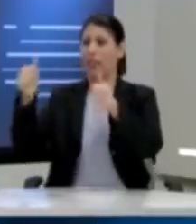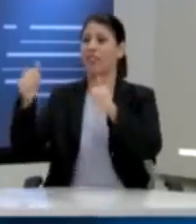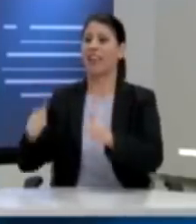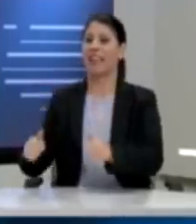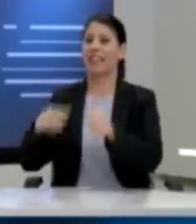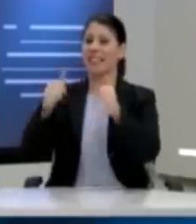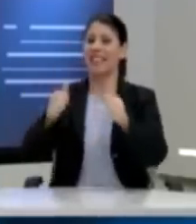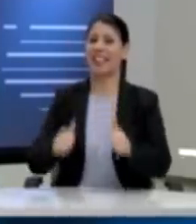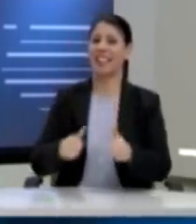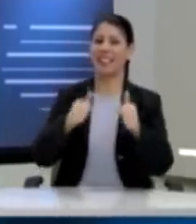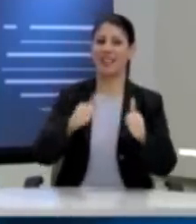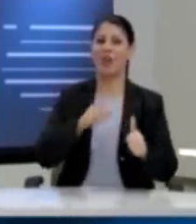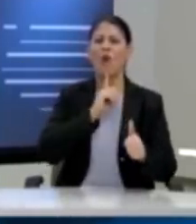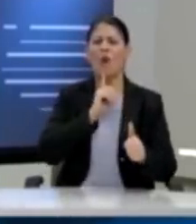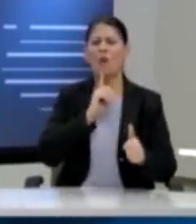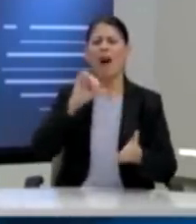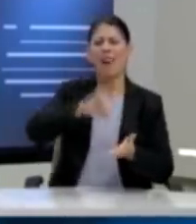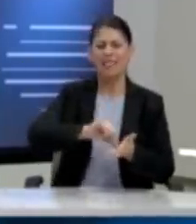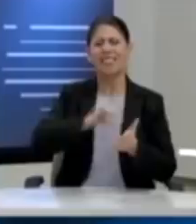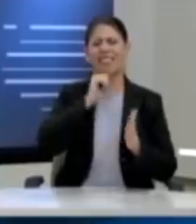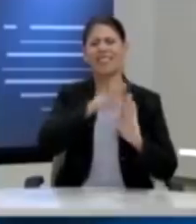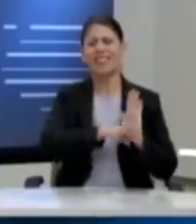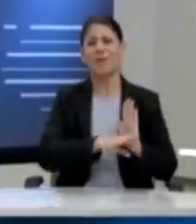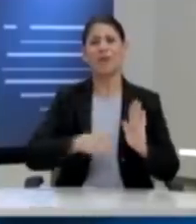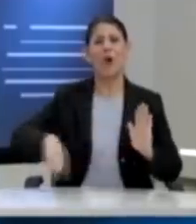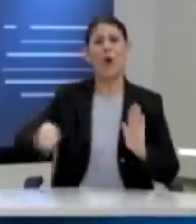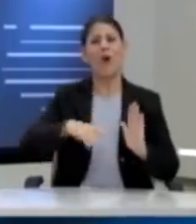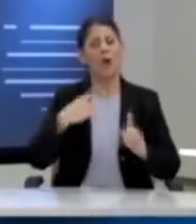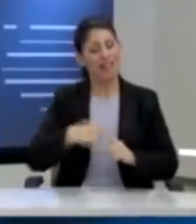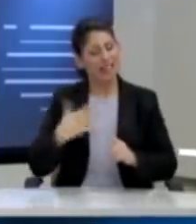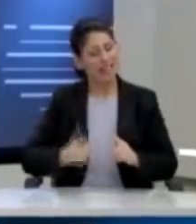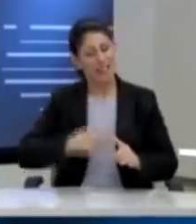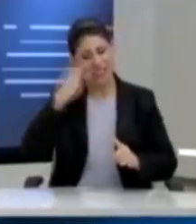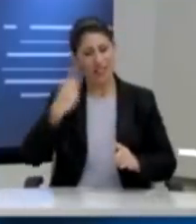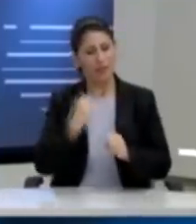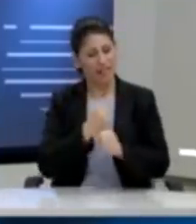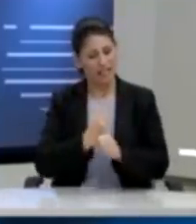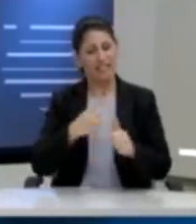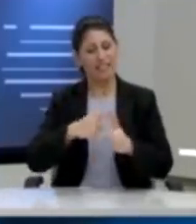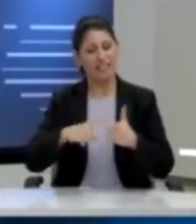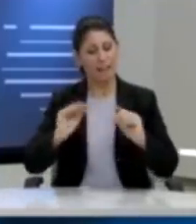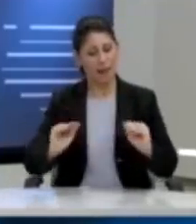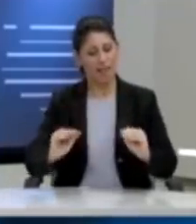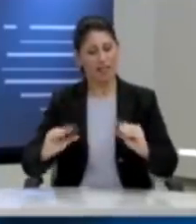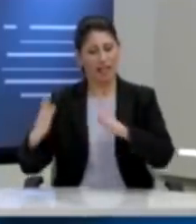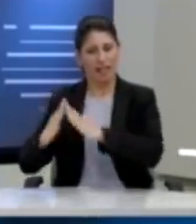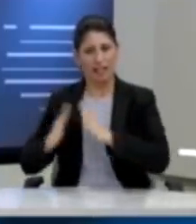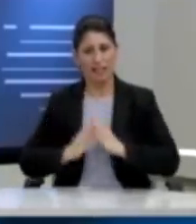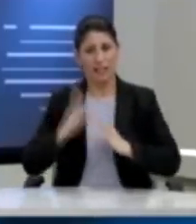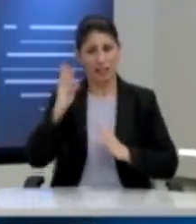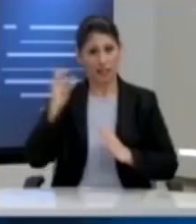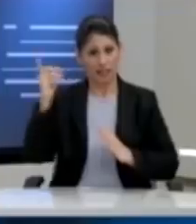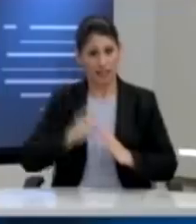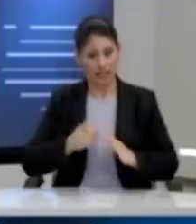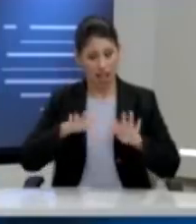διακηρυκτικοί. Όπως άλλωστε όλα τα αστικά συντάγματα που λένε ότι όλοι οι Έλληνες έχουν δικαίωμα στην εργασία, στην παιδεία, στην κατοικία,